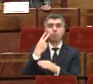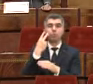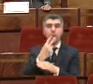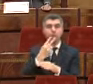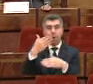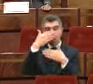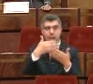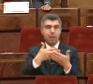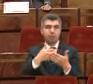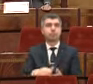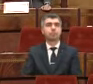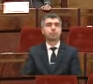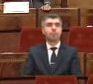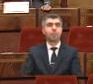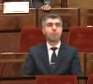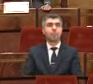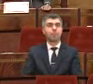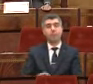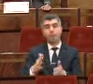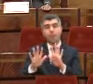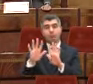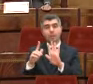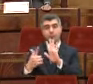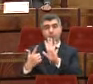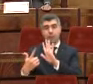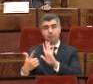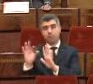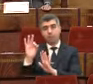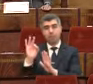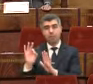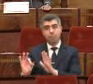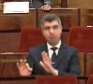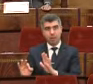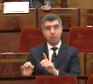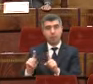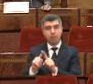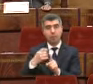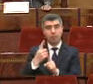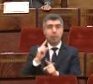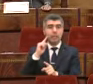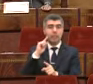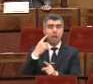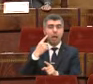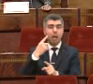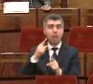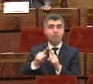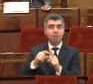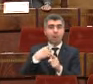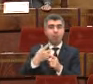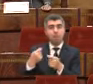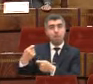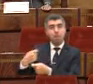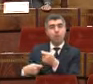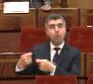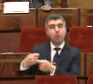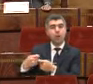المغرب. كذلك 75% من الإنتاج السمكي المخصص للوحدات الصناعية بالداخلة يباع خارج الداخلة، ولكن هو